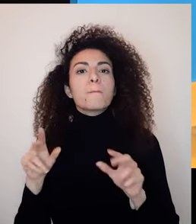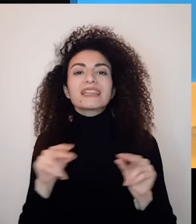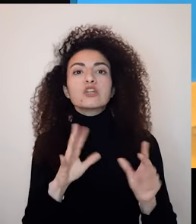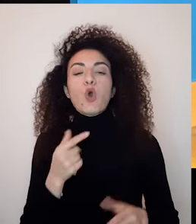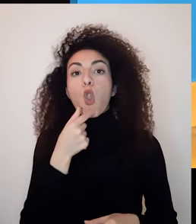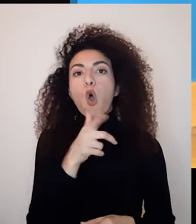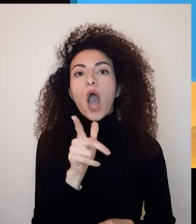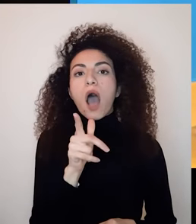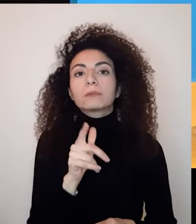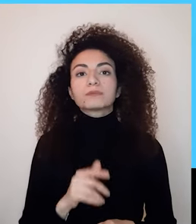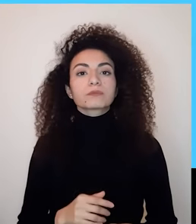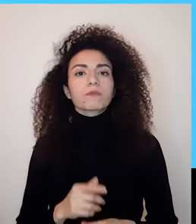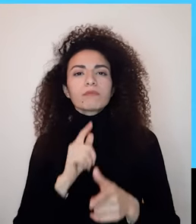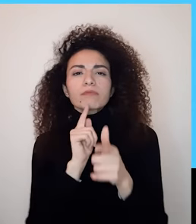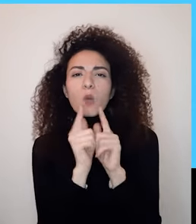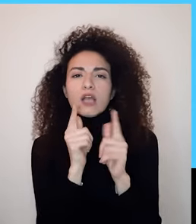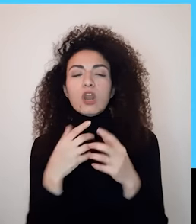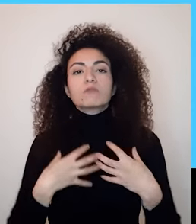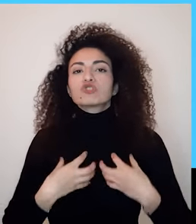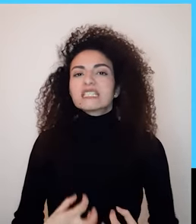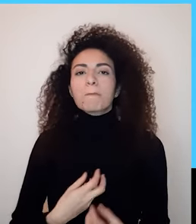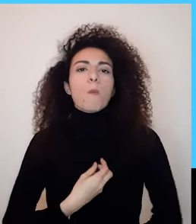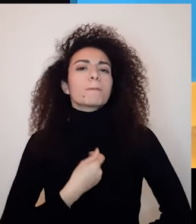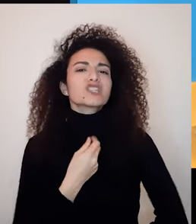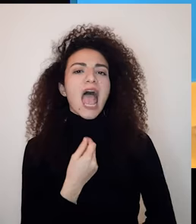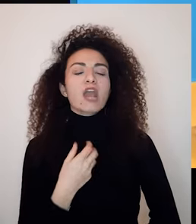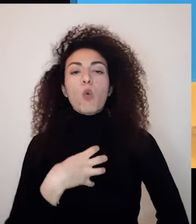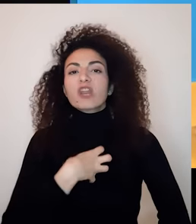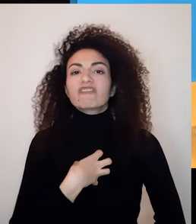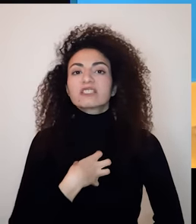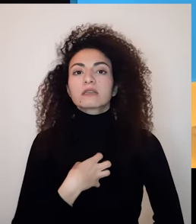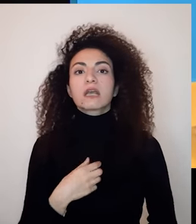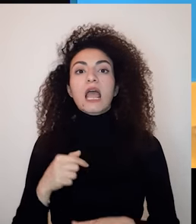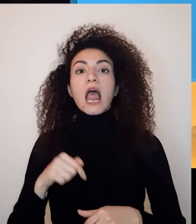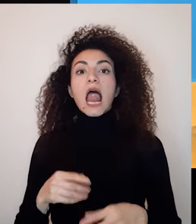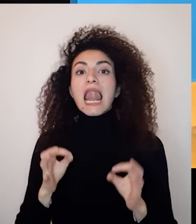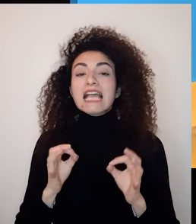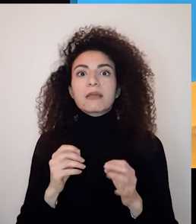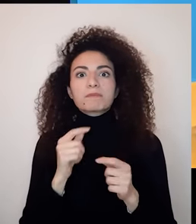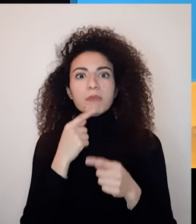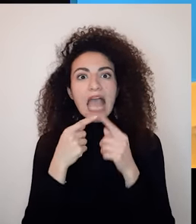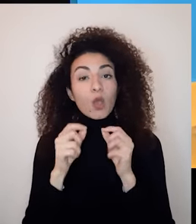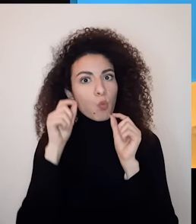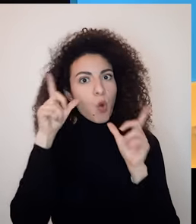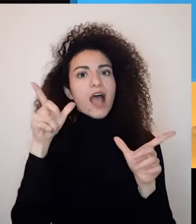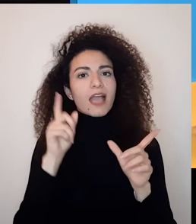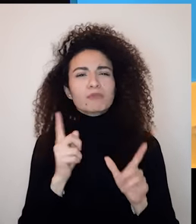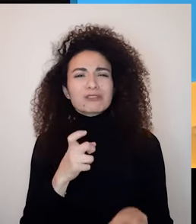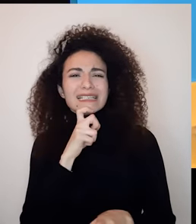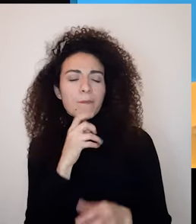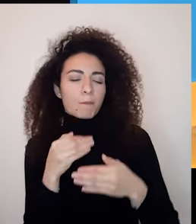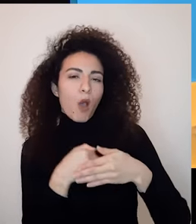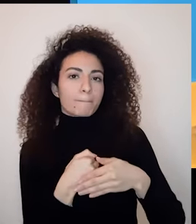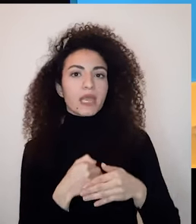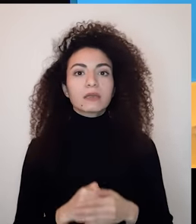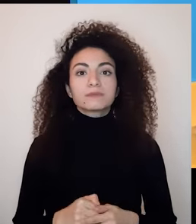منخاطب فيها الآخر بحميميته الجسدية والعاطفية والنفسية. هذه اللغة بحاجة لتواصل ومشاركة عميقة وصريحة